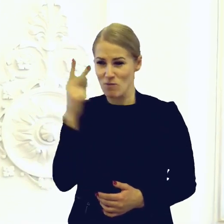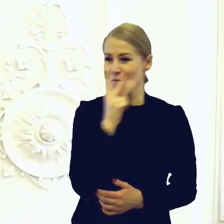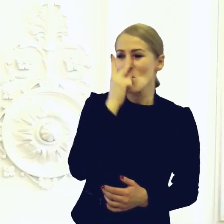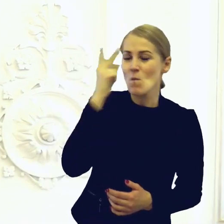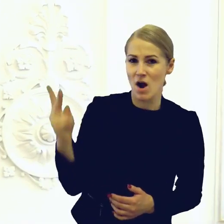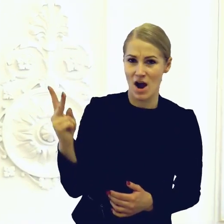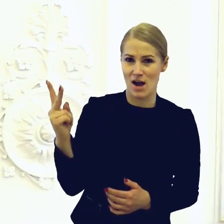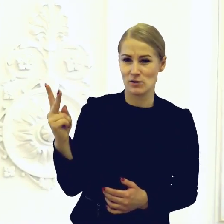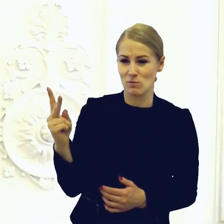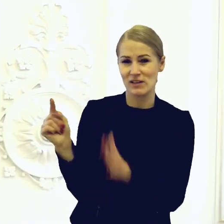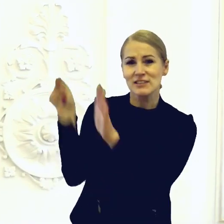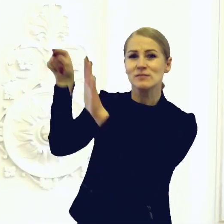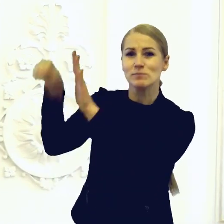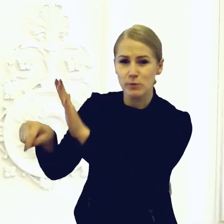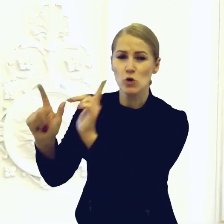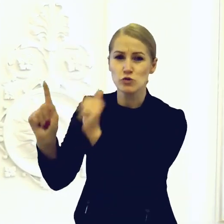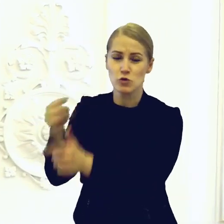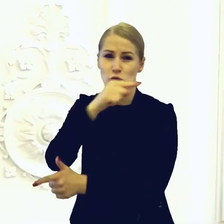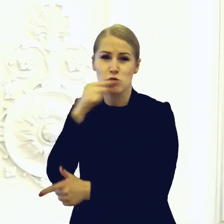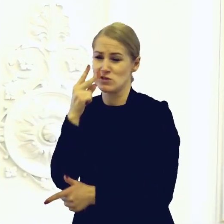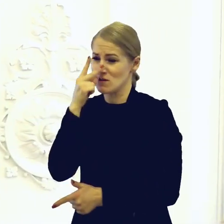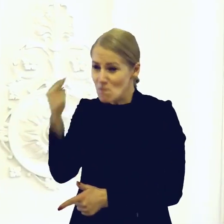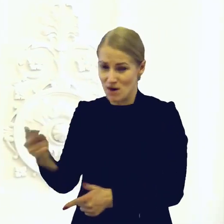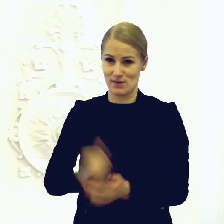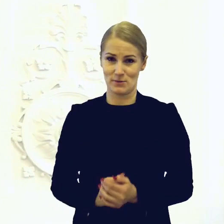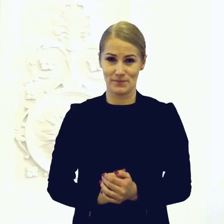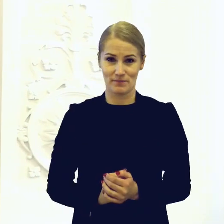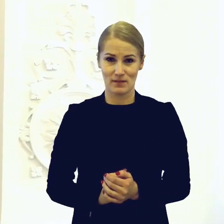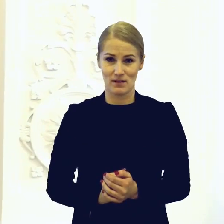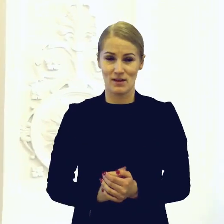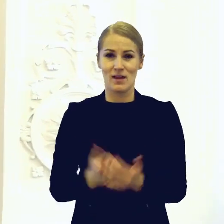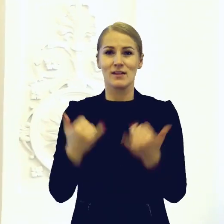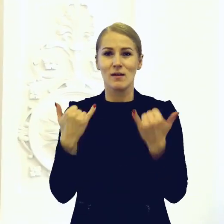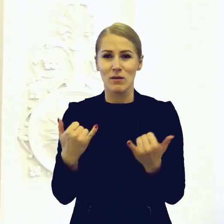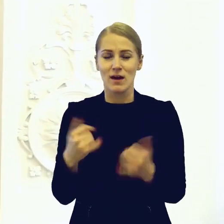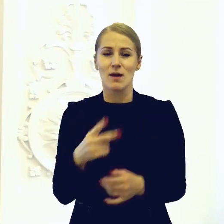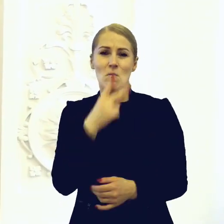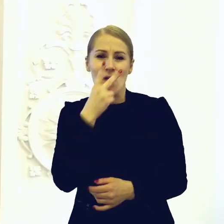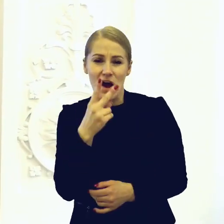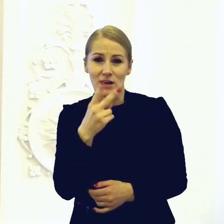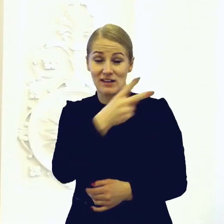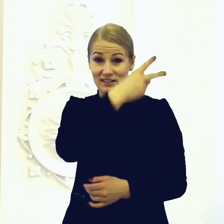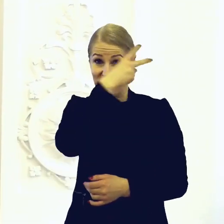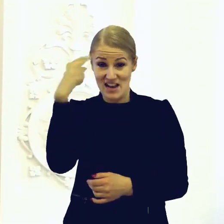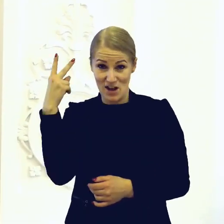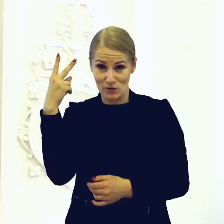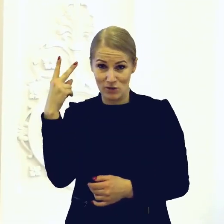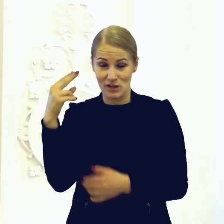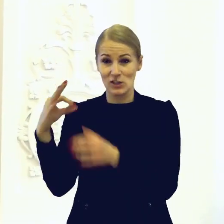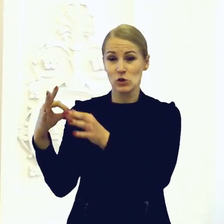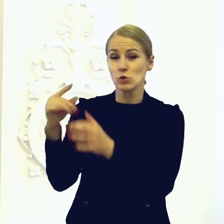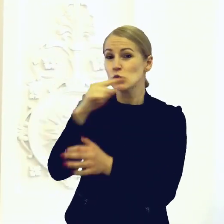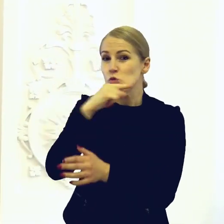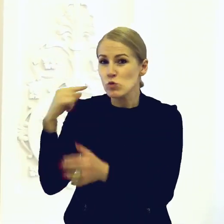su kitomis ES valstybėmis. Pirmiausia, mes turime labai ilgą, šimtmečiais matuojamą patirtį